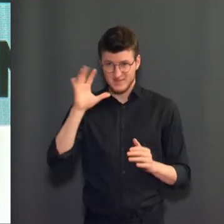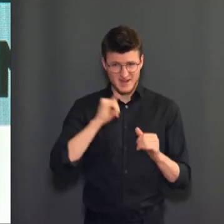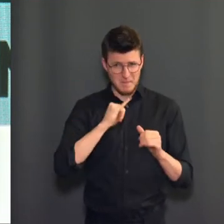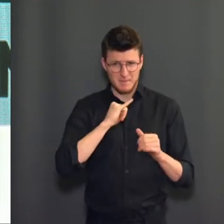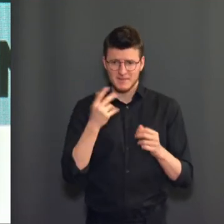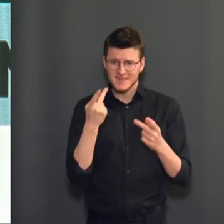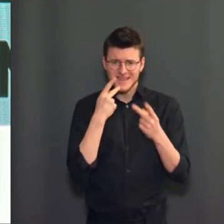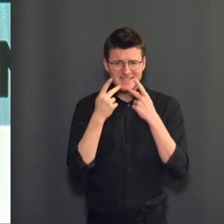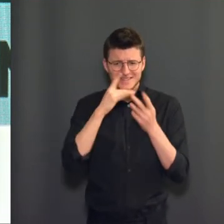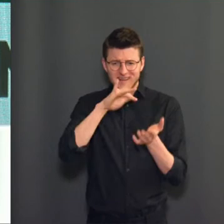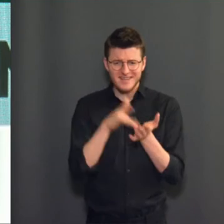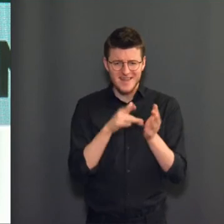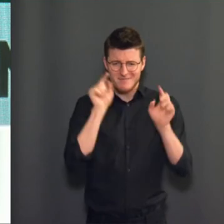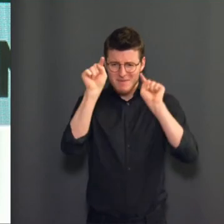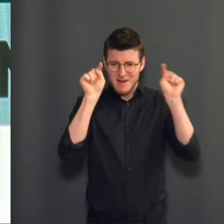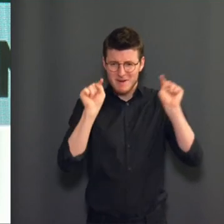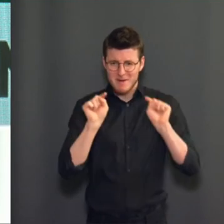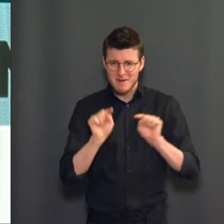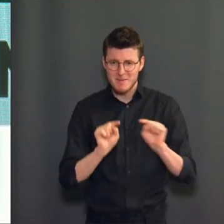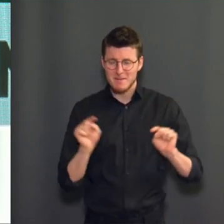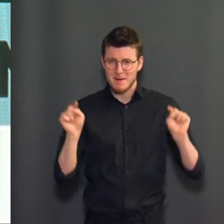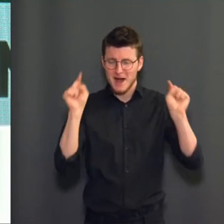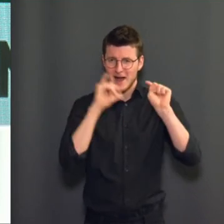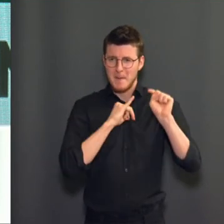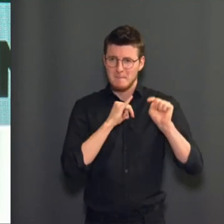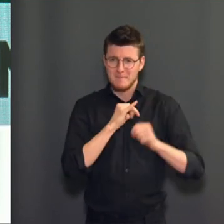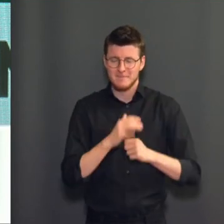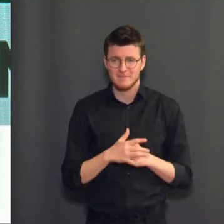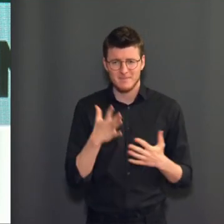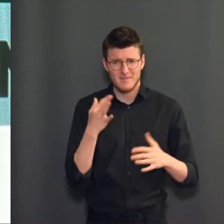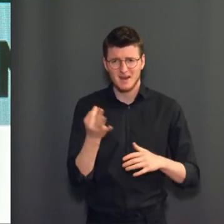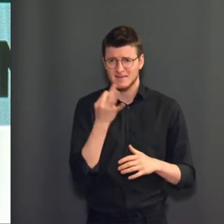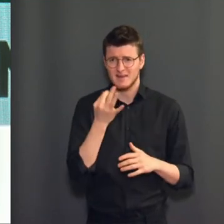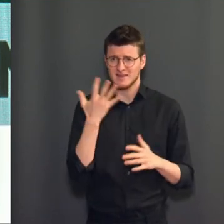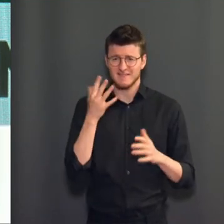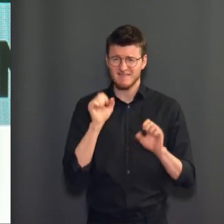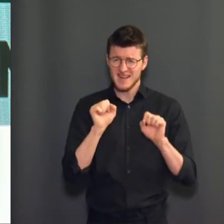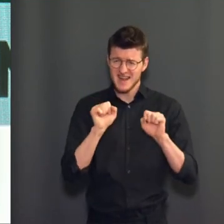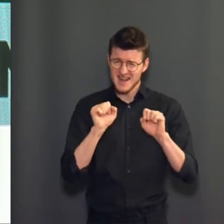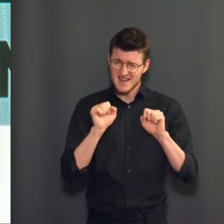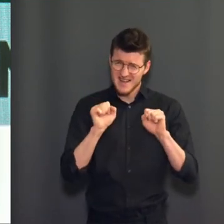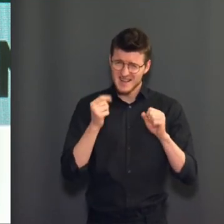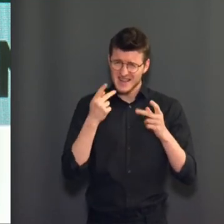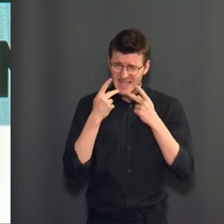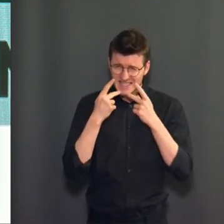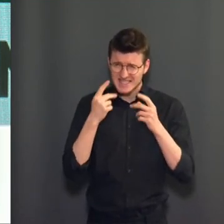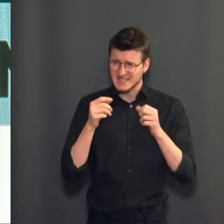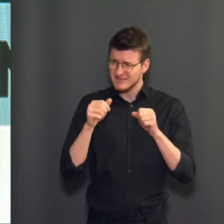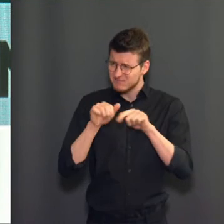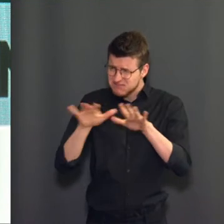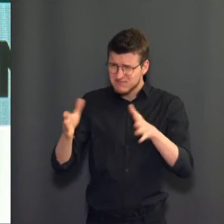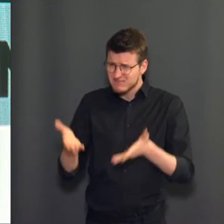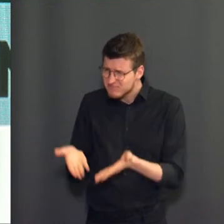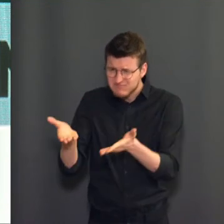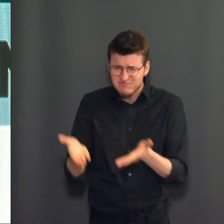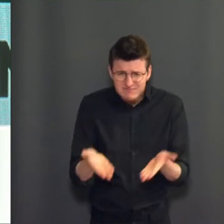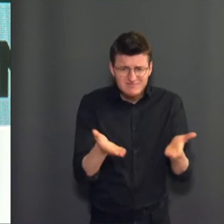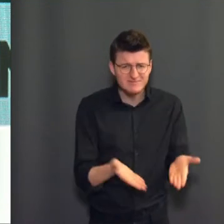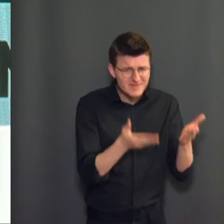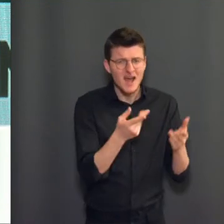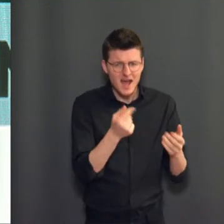Het is belangrijk om zo breed mogelijk te testen om het ontstaan van ziekte of uitbraken te voorkomen.